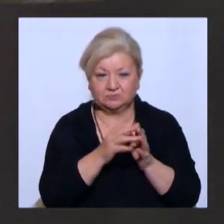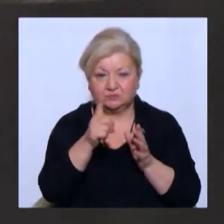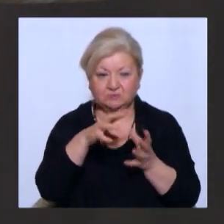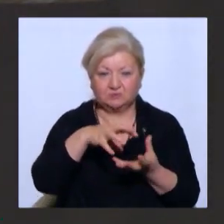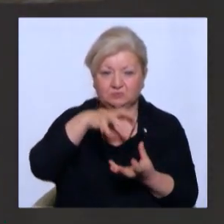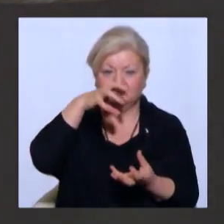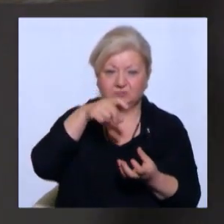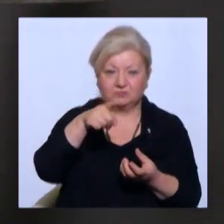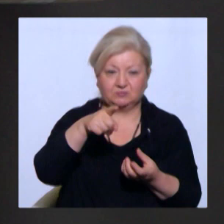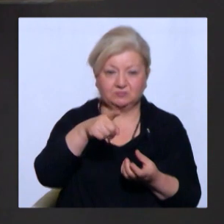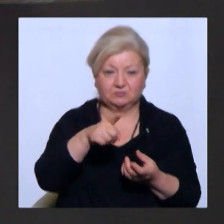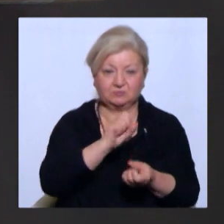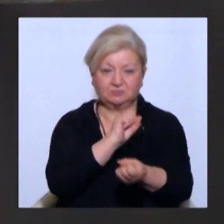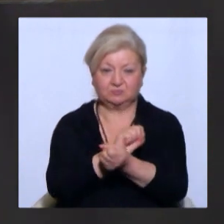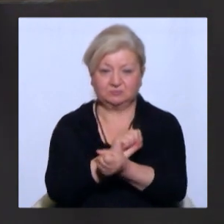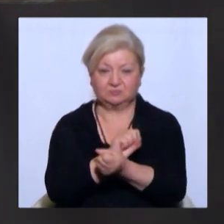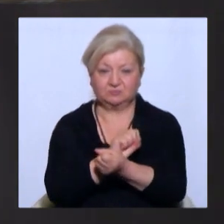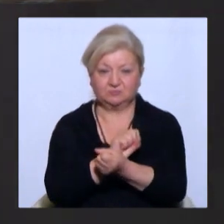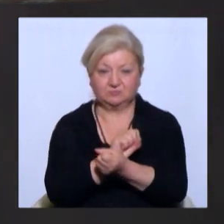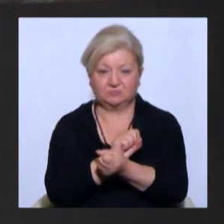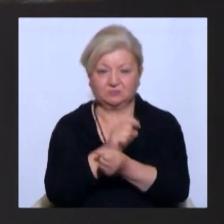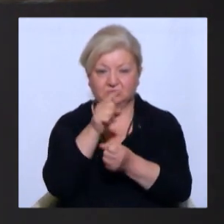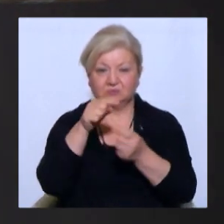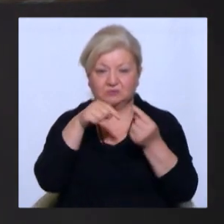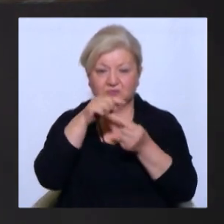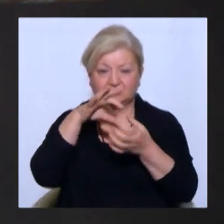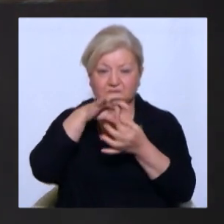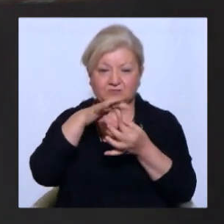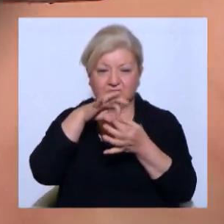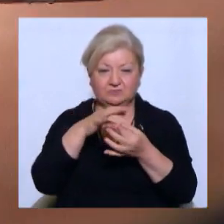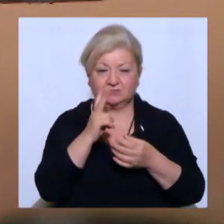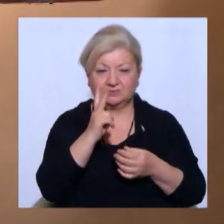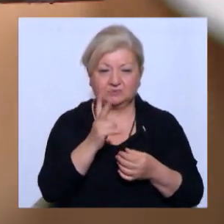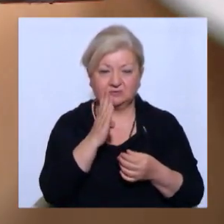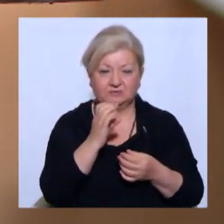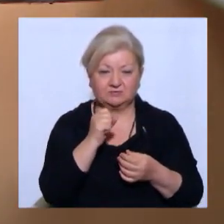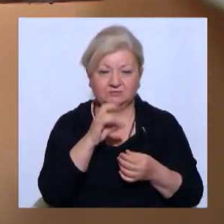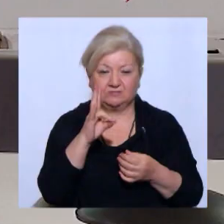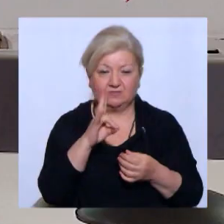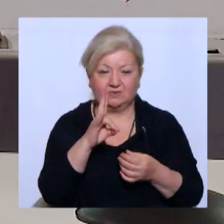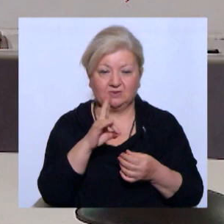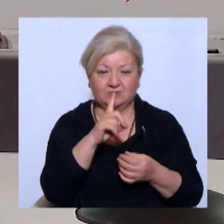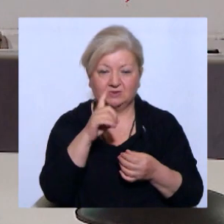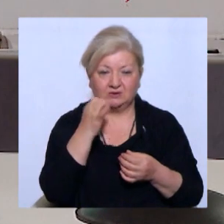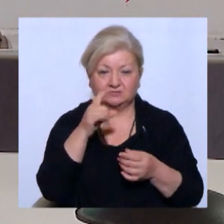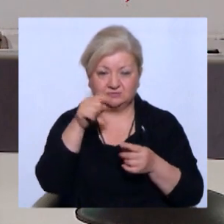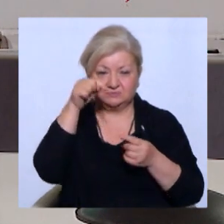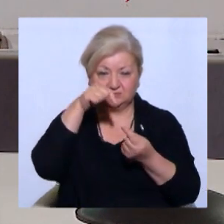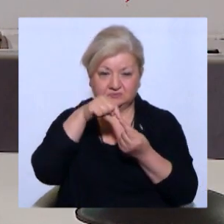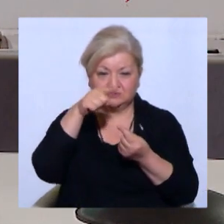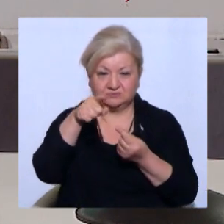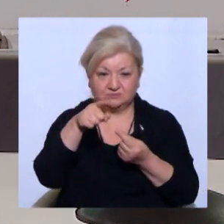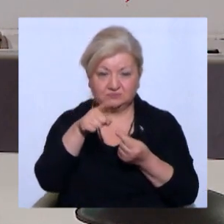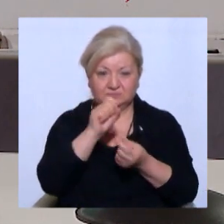აი ნახეთ, მიიტაცა ბურთულა და გაშეშდა იმ კვანძებში, რომელზედაც ჩვენ